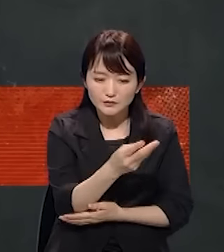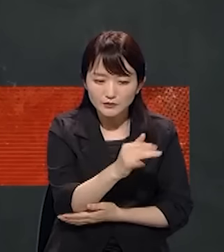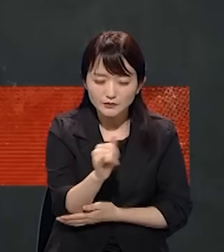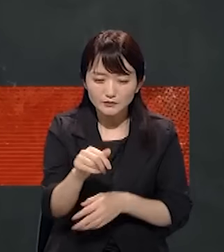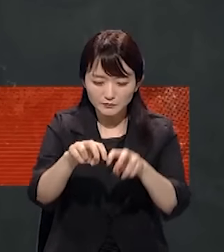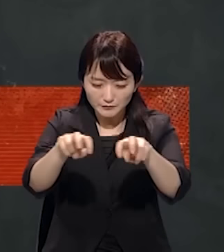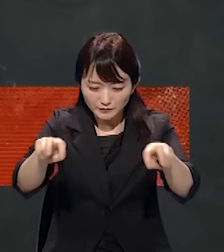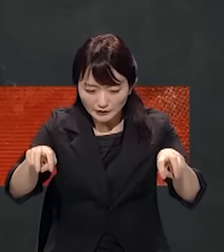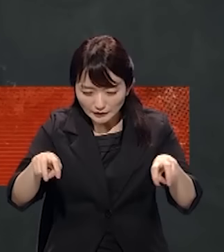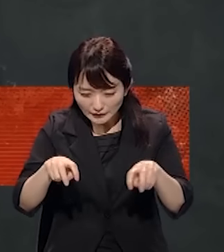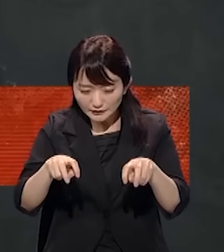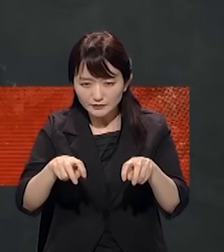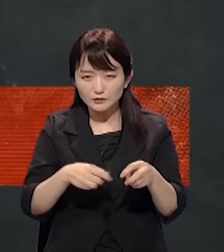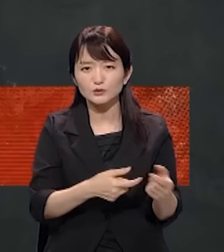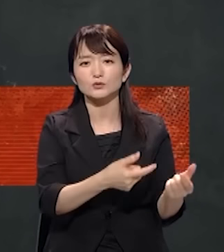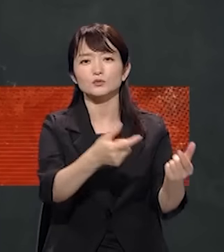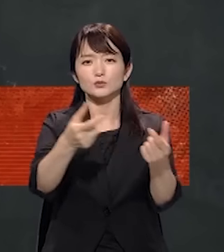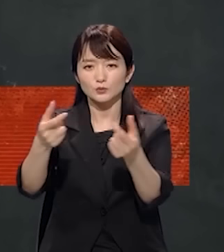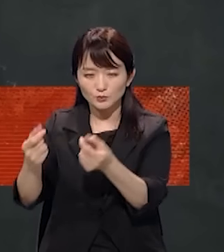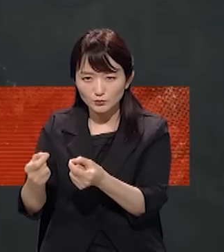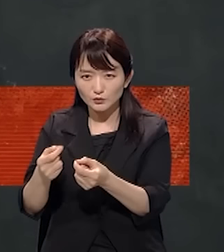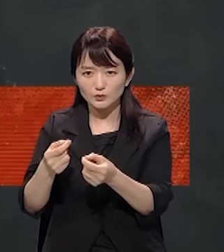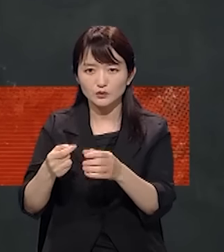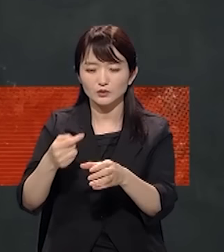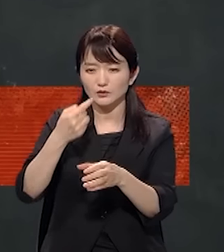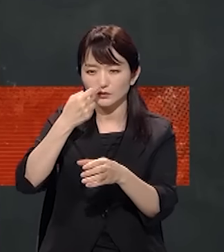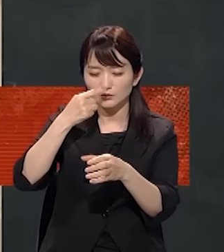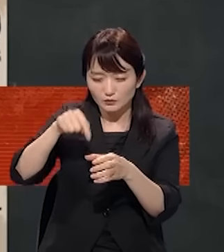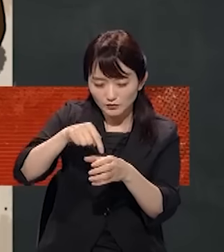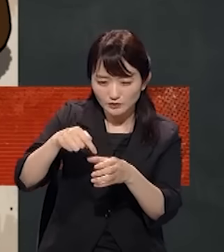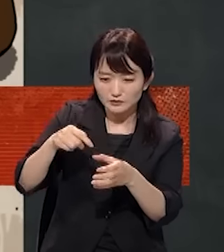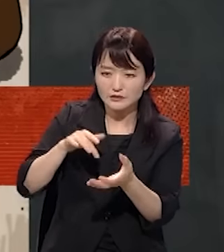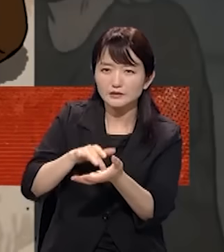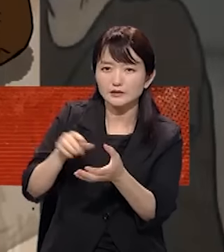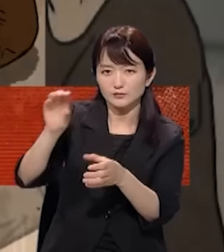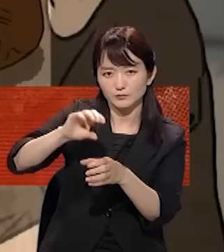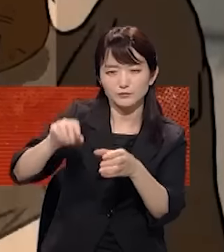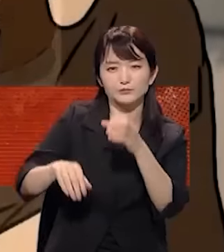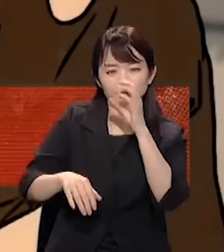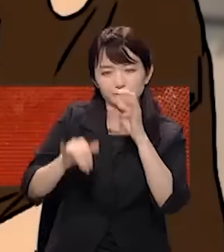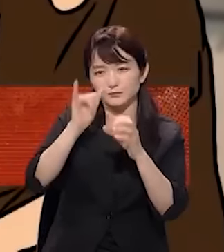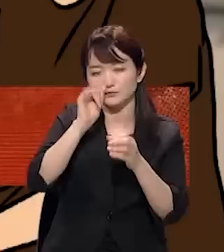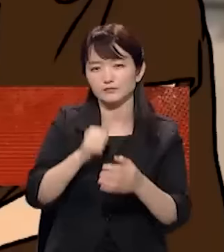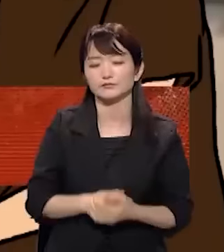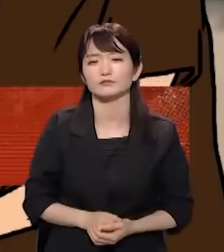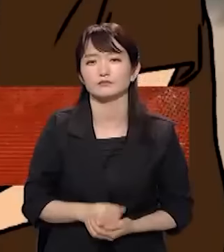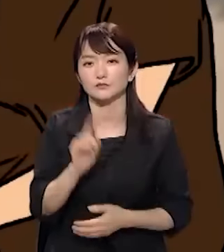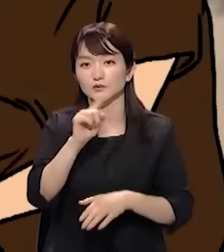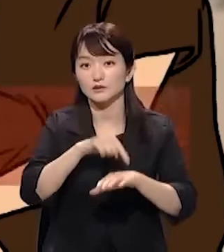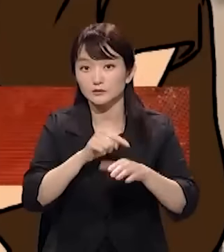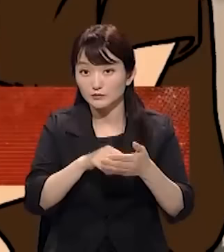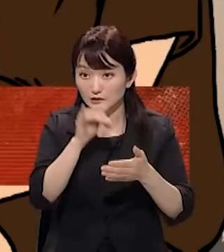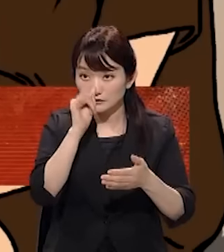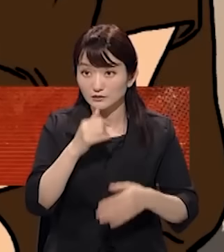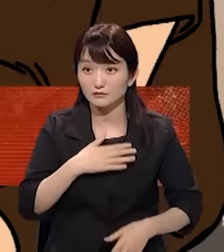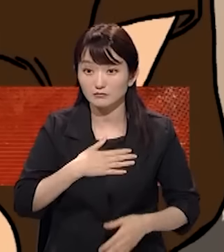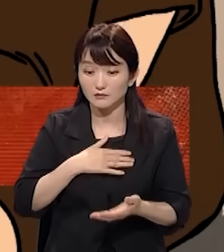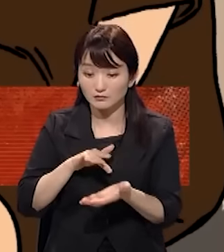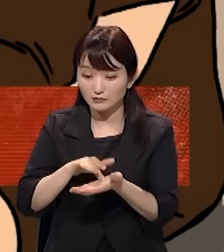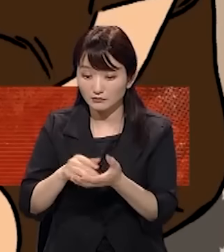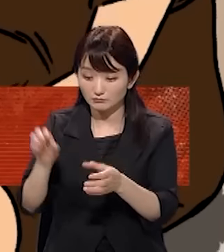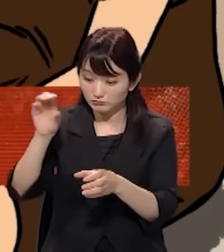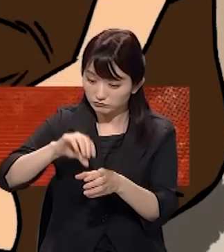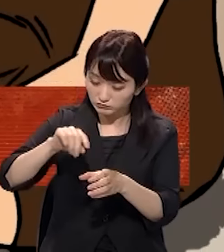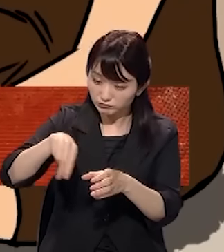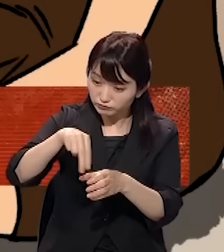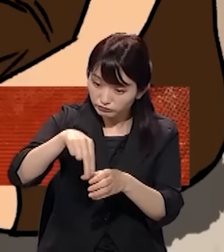갖다 같이 해서 이렇게 물을 흐리는 그런 것이 있는데 또 이제 어떤 심리가 있냐면 아 내가 타기만 탔지